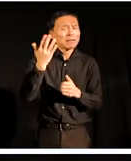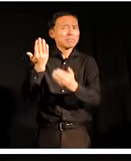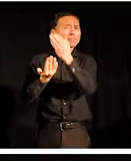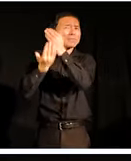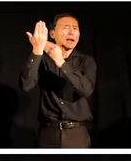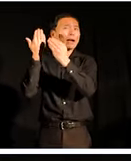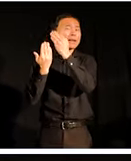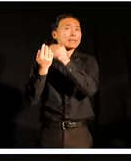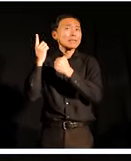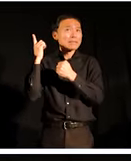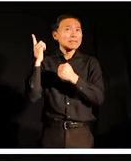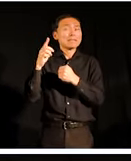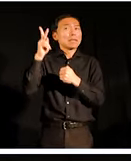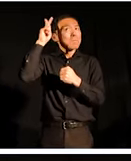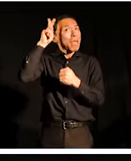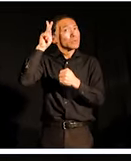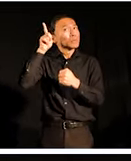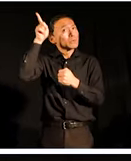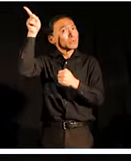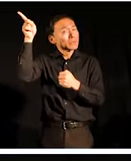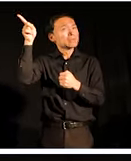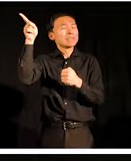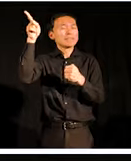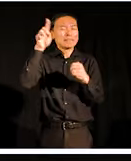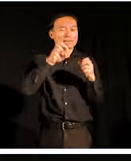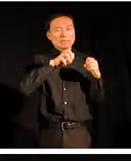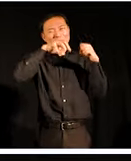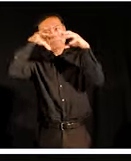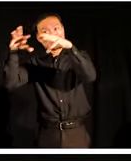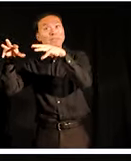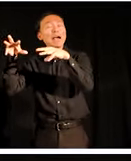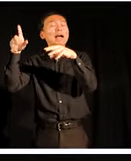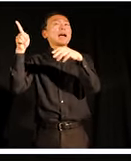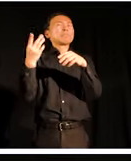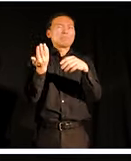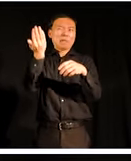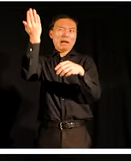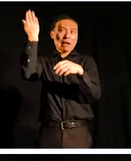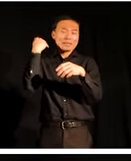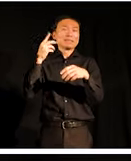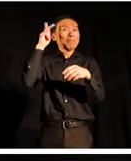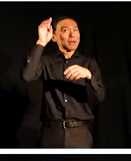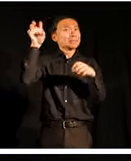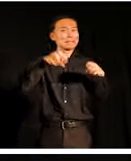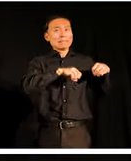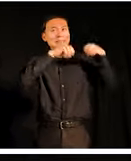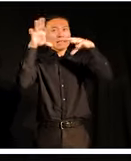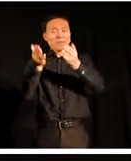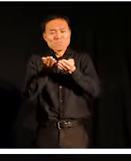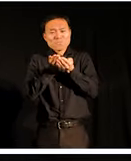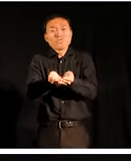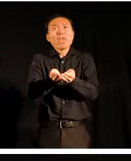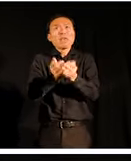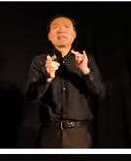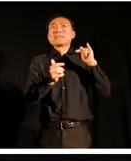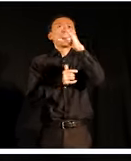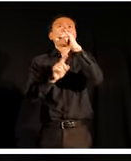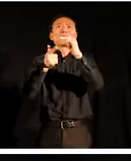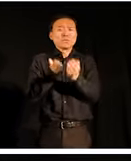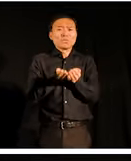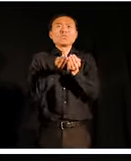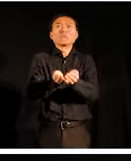えペルに渡るあずっと昔なんですけどえ船でですのでやっぱり